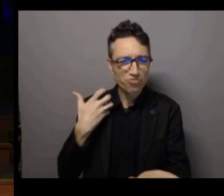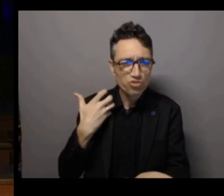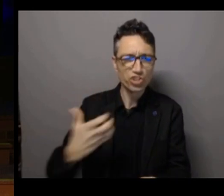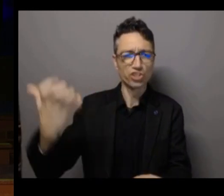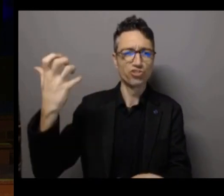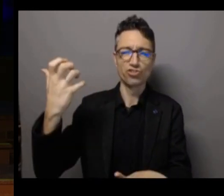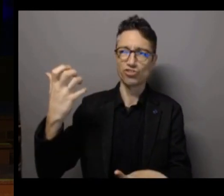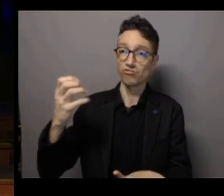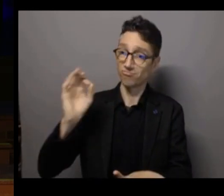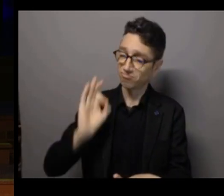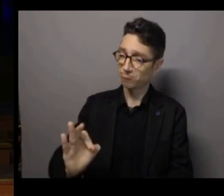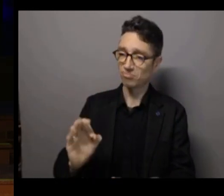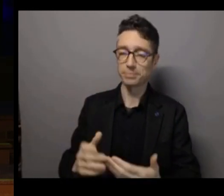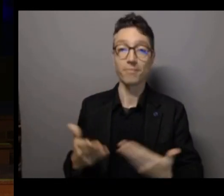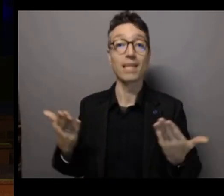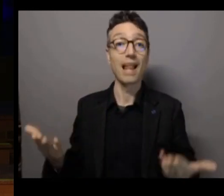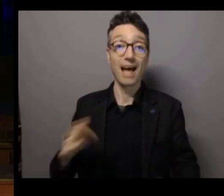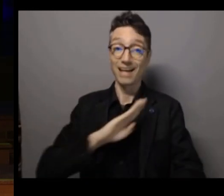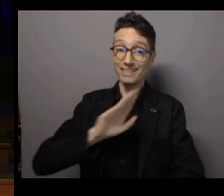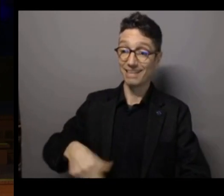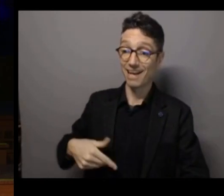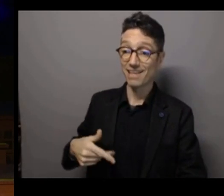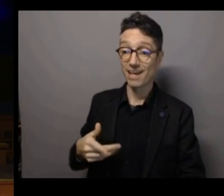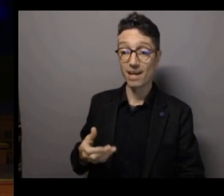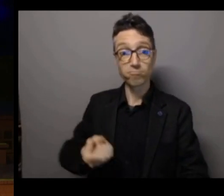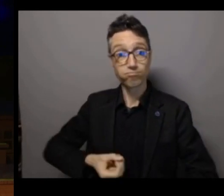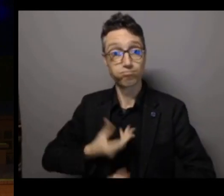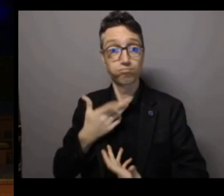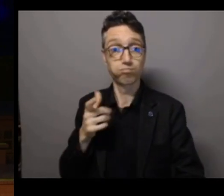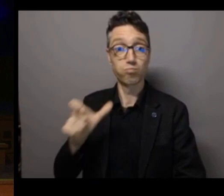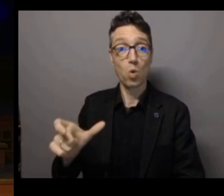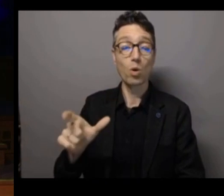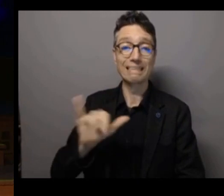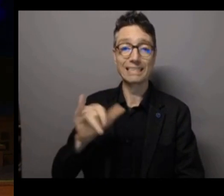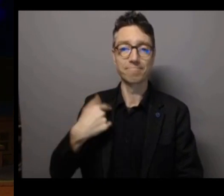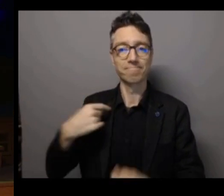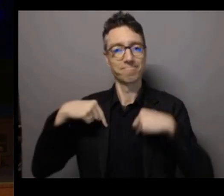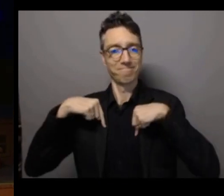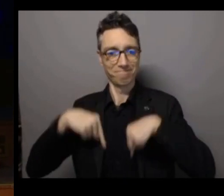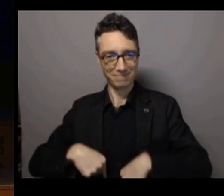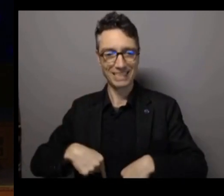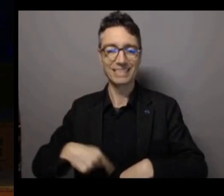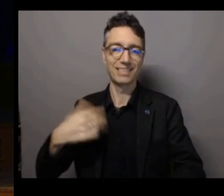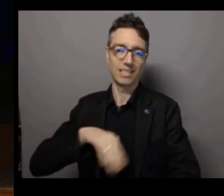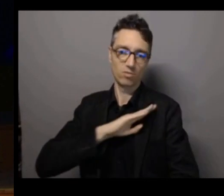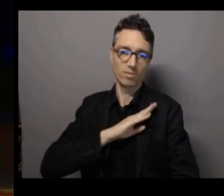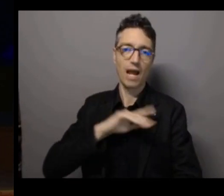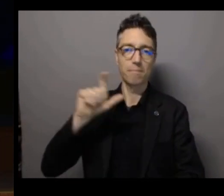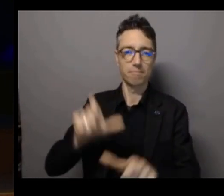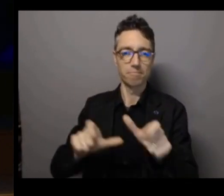qu'on va avoir ce mot de clôture avec la ministre déléguée chargée des personnes âgées et des personnes handicapées, Fadila Khattabi.